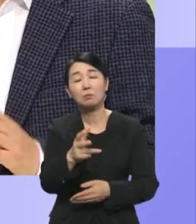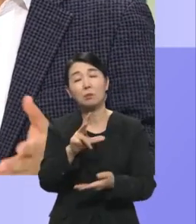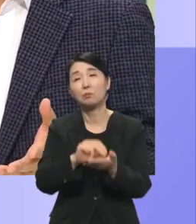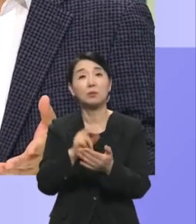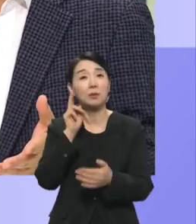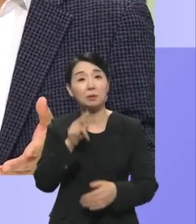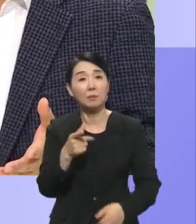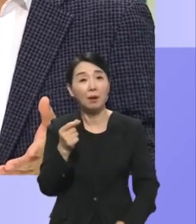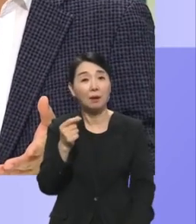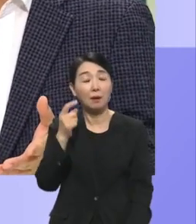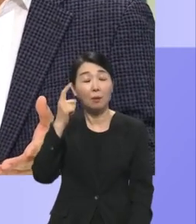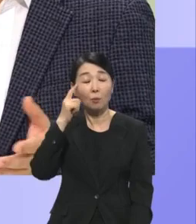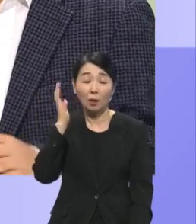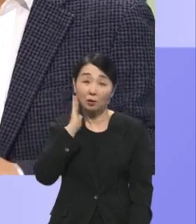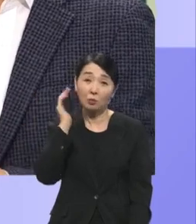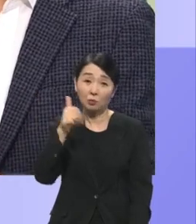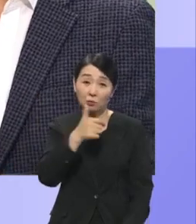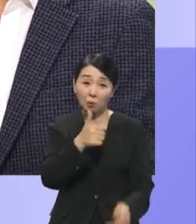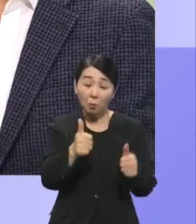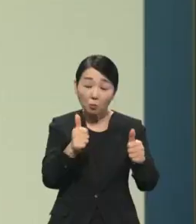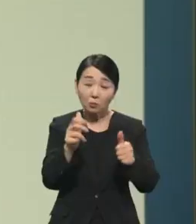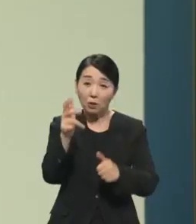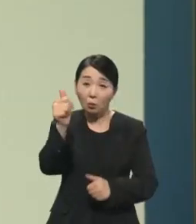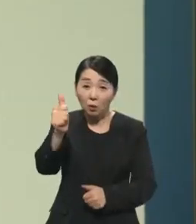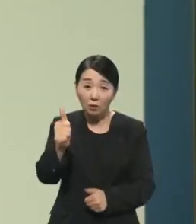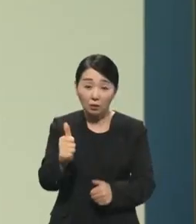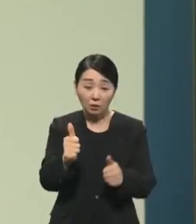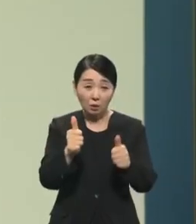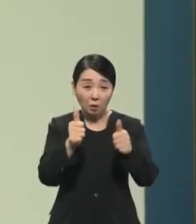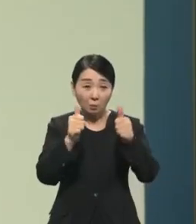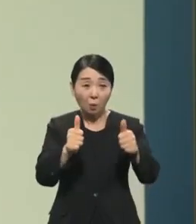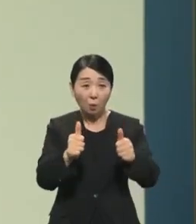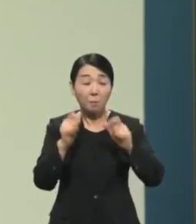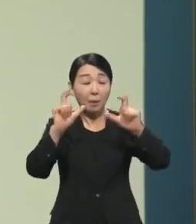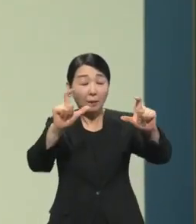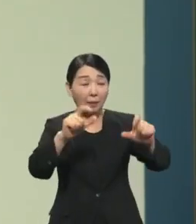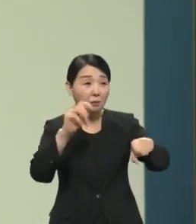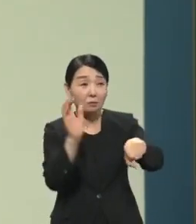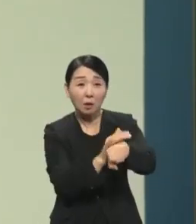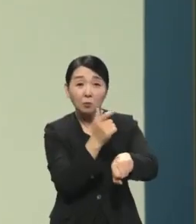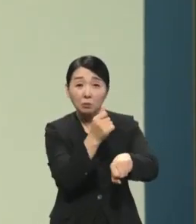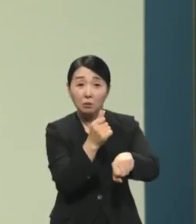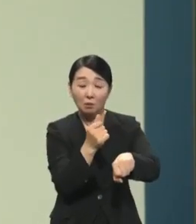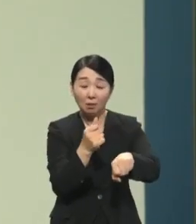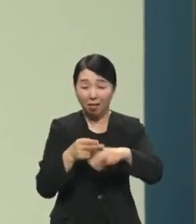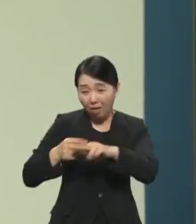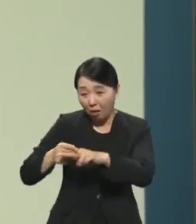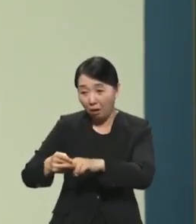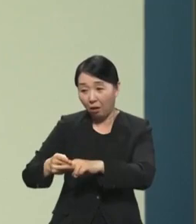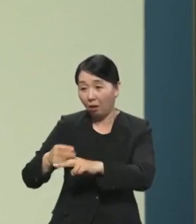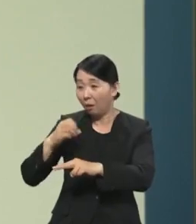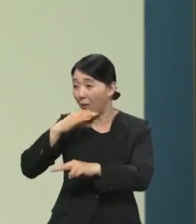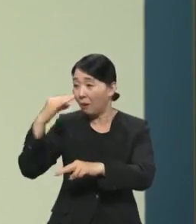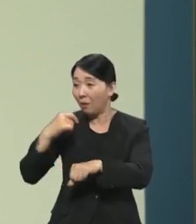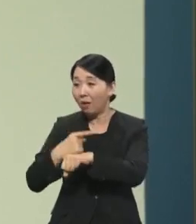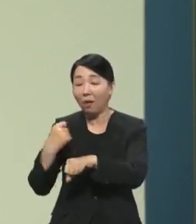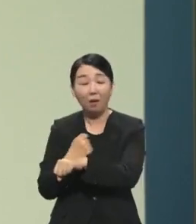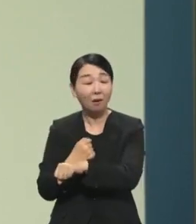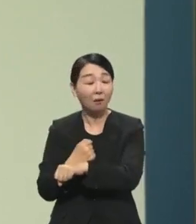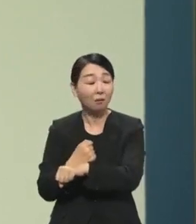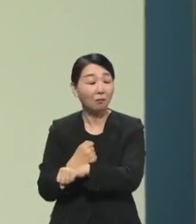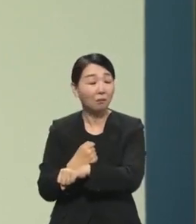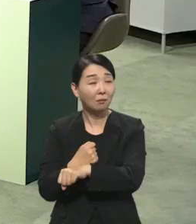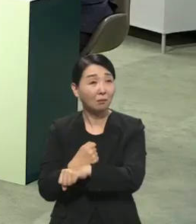장관이 사법부입판단을 자기가 생각할 때 틀렸다고 그래서 그걸 자기가 자기 행정권으로 벌어 잡는 거는 3권 분립을 위대하는 거